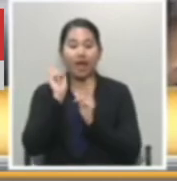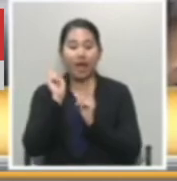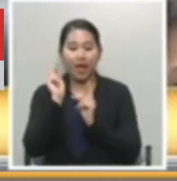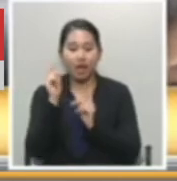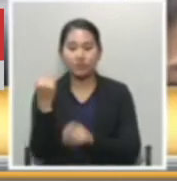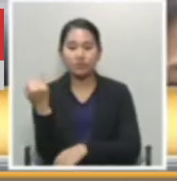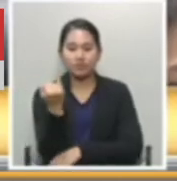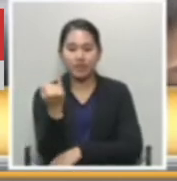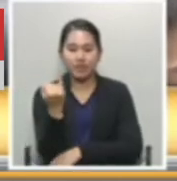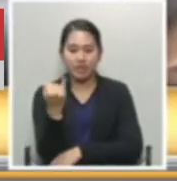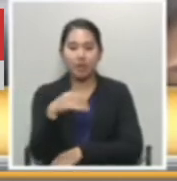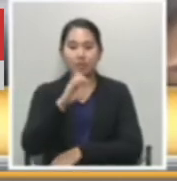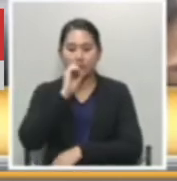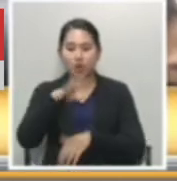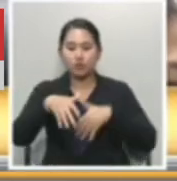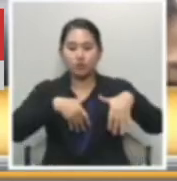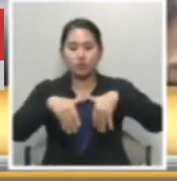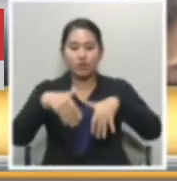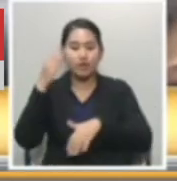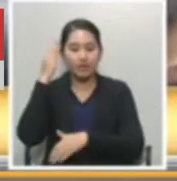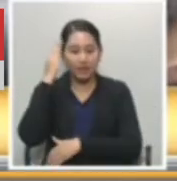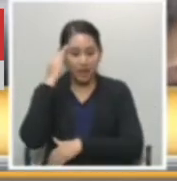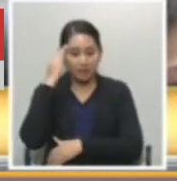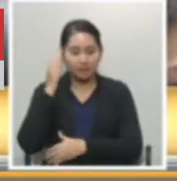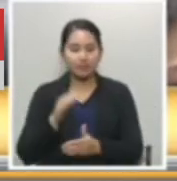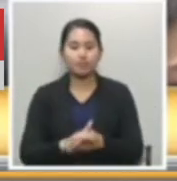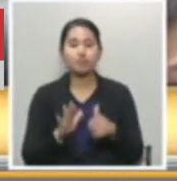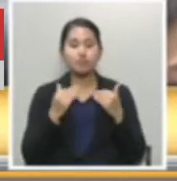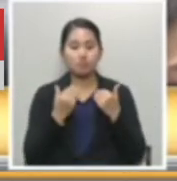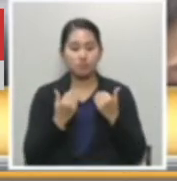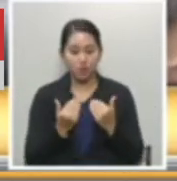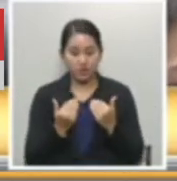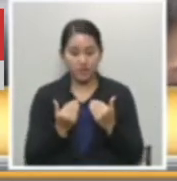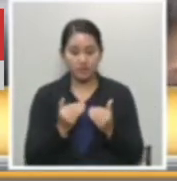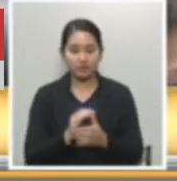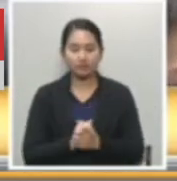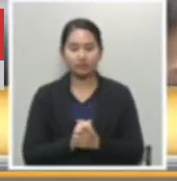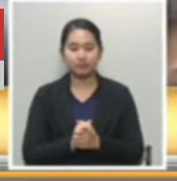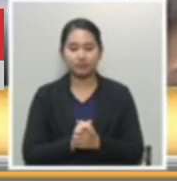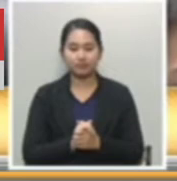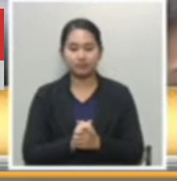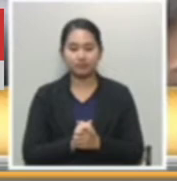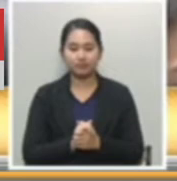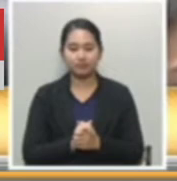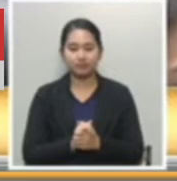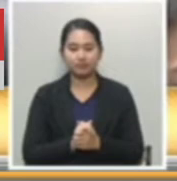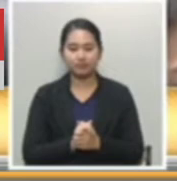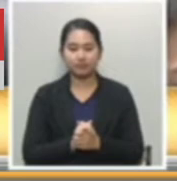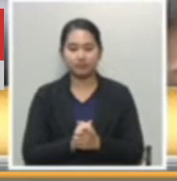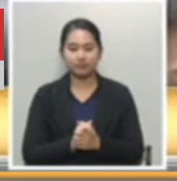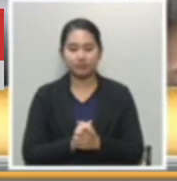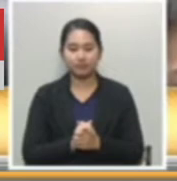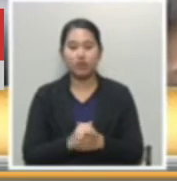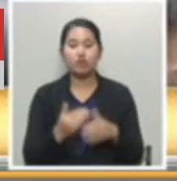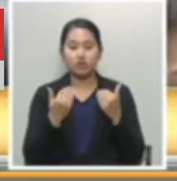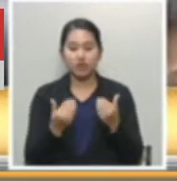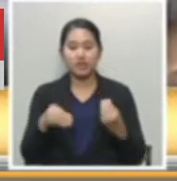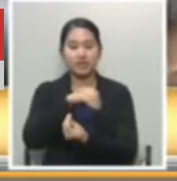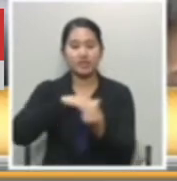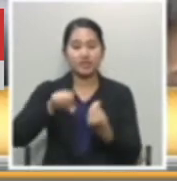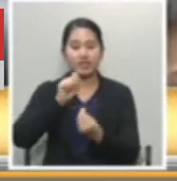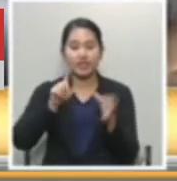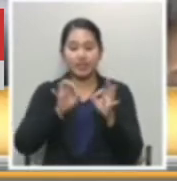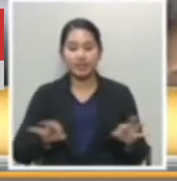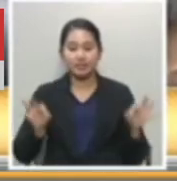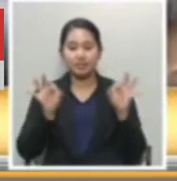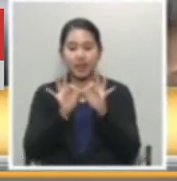ชาชนทราบครับท่านประธานครับในวันนี้ก็คือขณะนี้เครื่องยนต์ทางเศรษฐกิจ4ตัวครับ